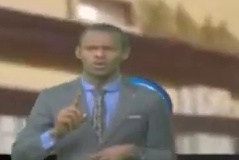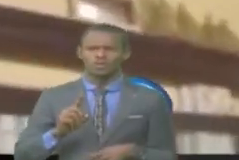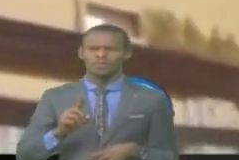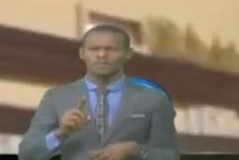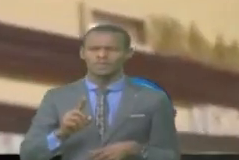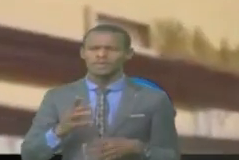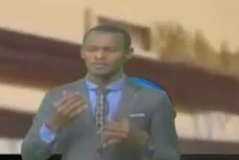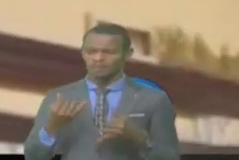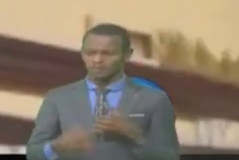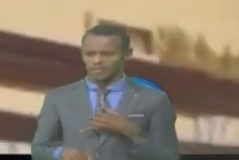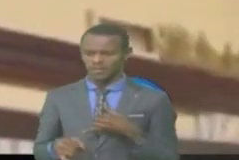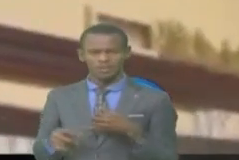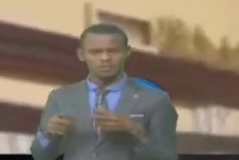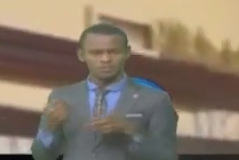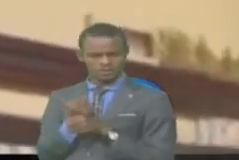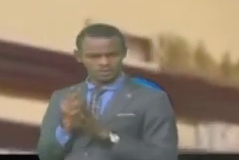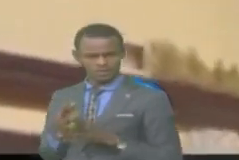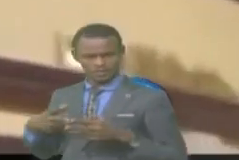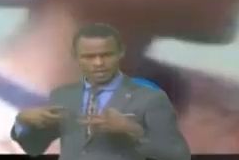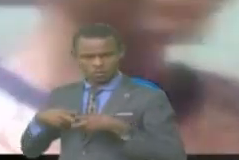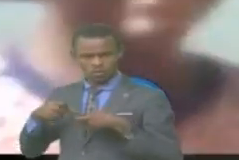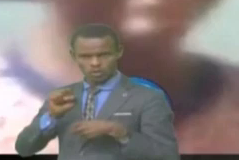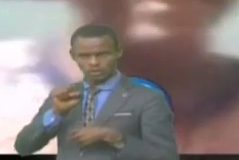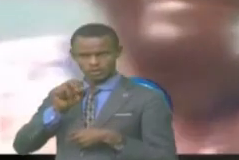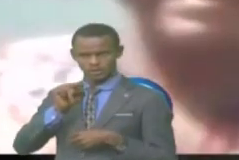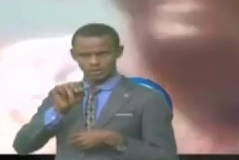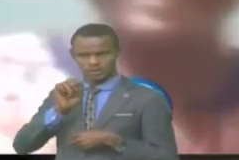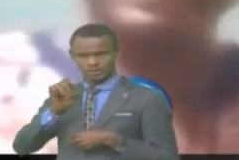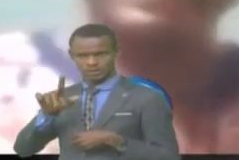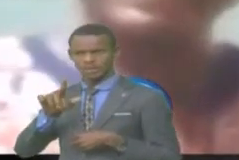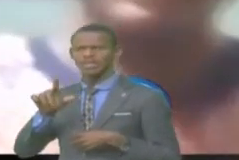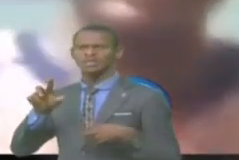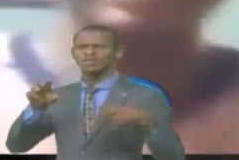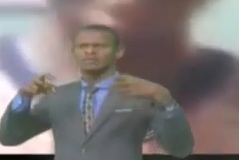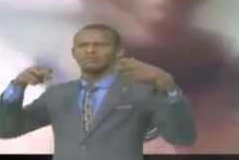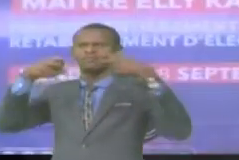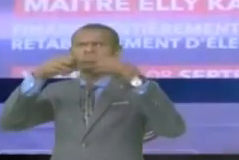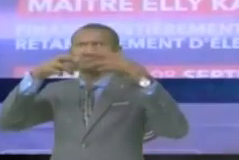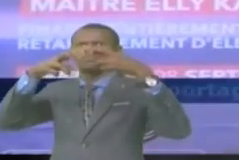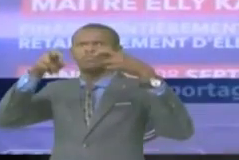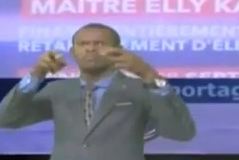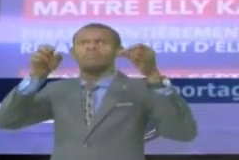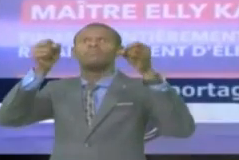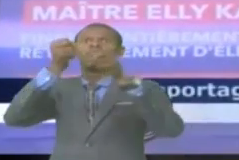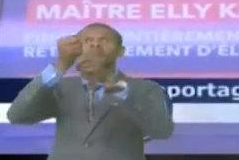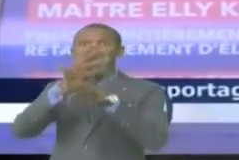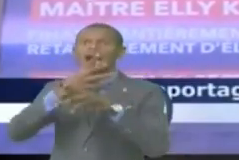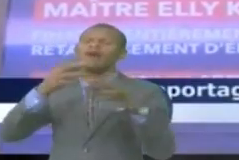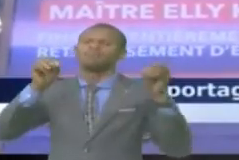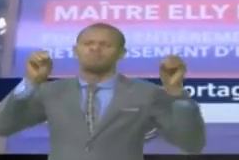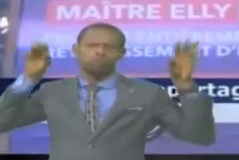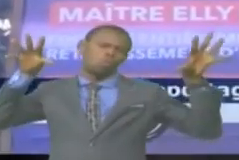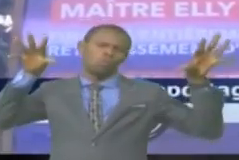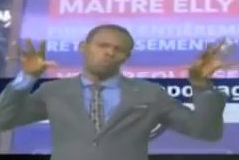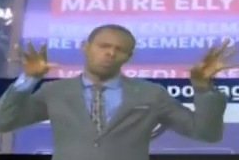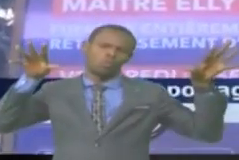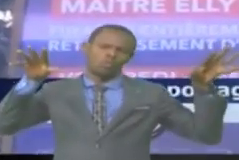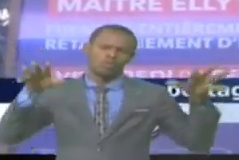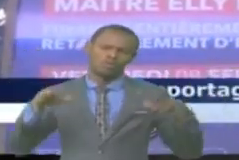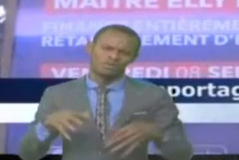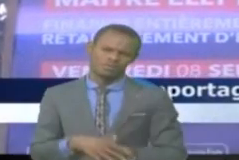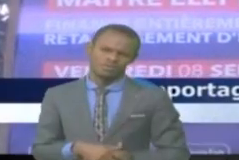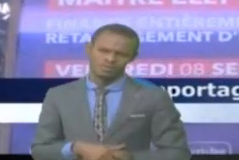qu'enfin la lumière soit rétablie dans ce quartier. À travers cette réalisation, Maître Eli Kayembe Moulaya vient encore